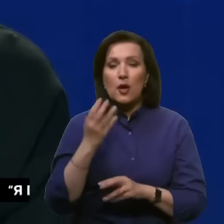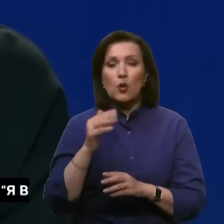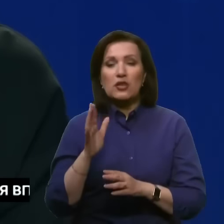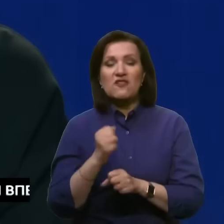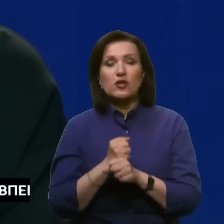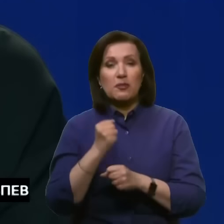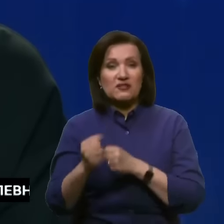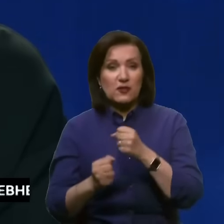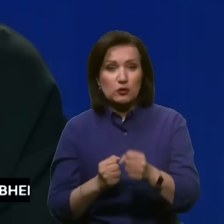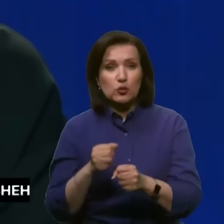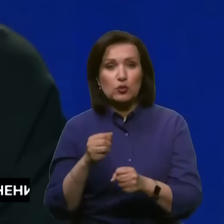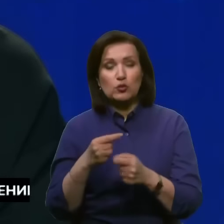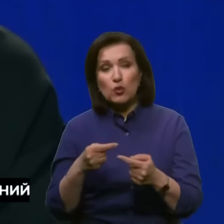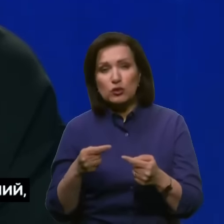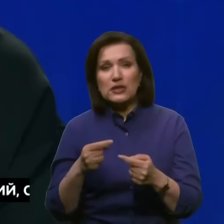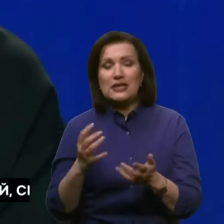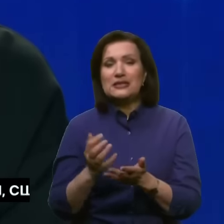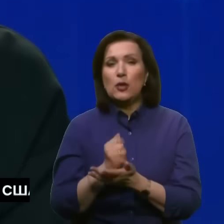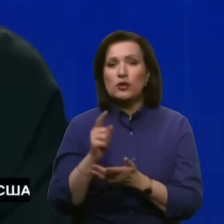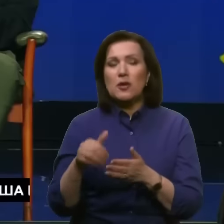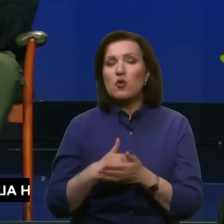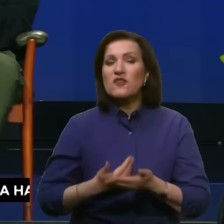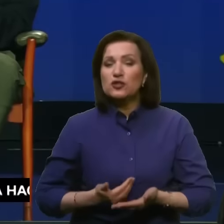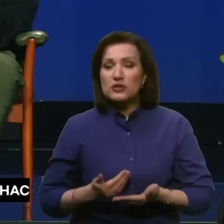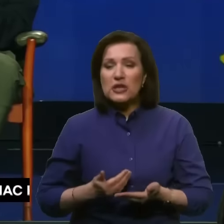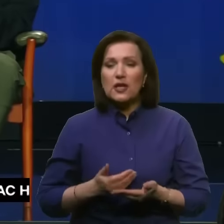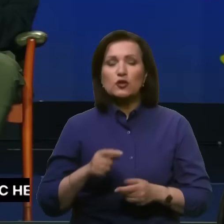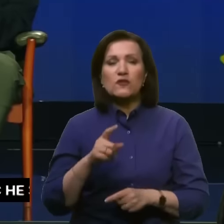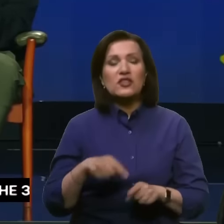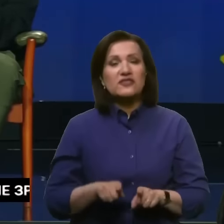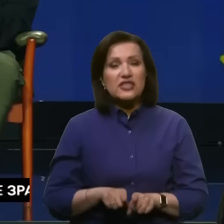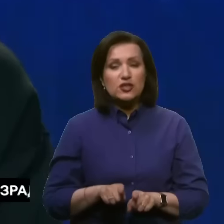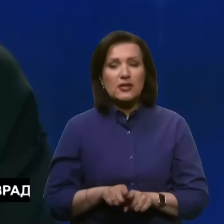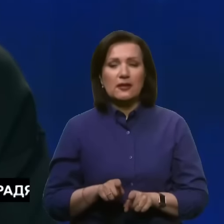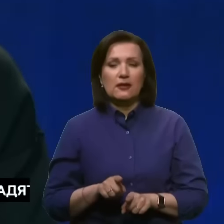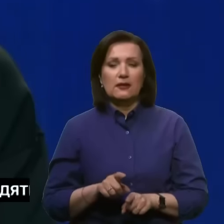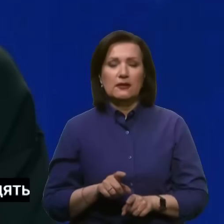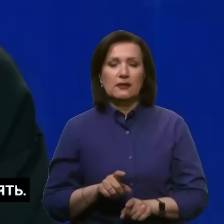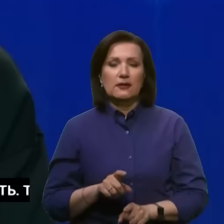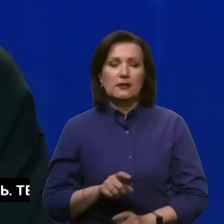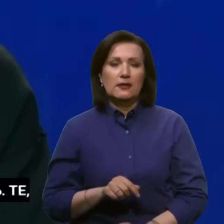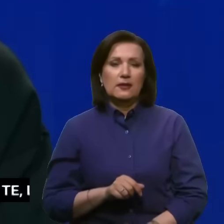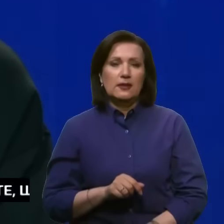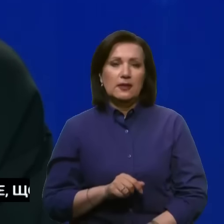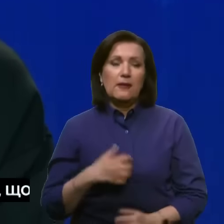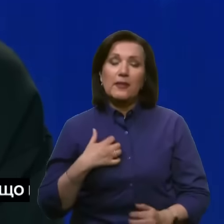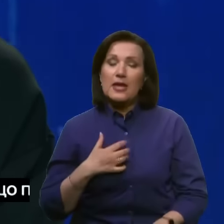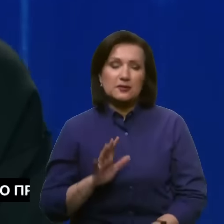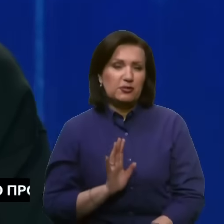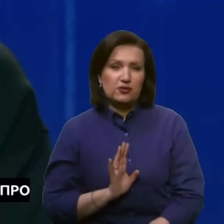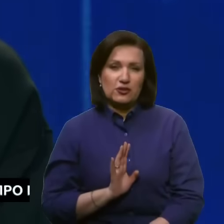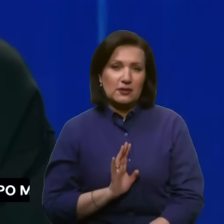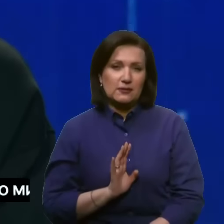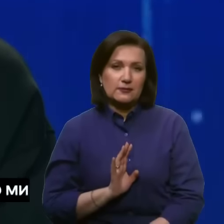вони працевлаштовуються тощо і знаходять там нове життя, щоб вони все ж таки не спішили